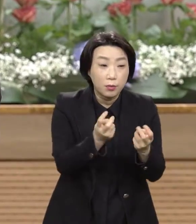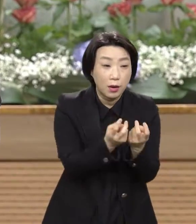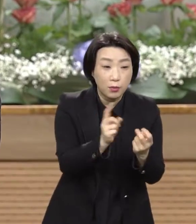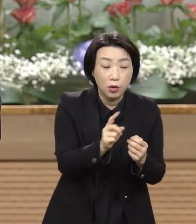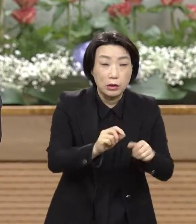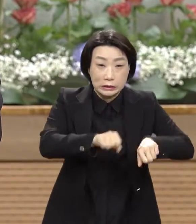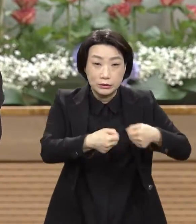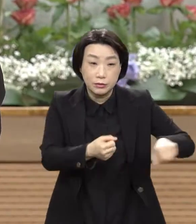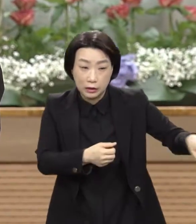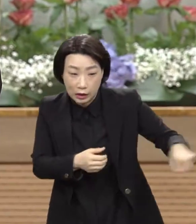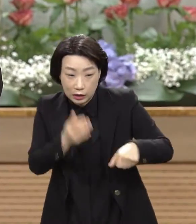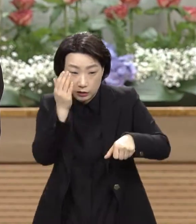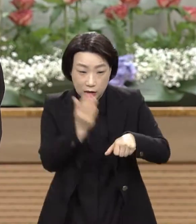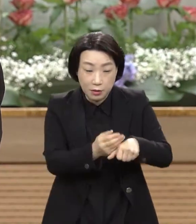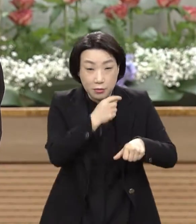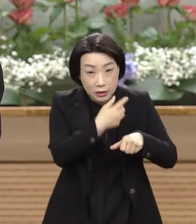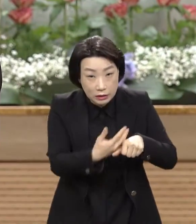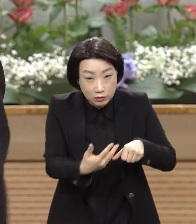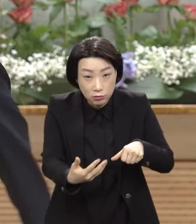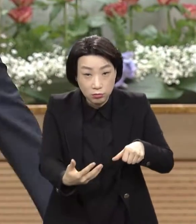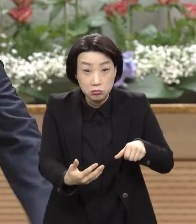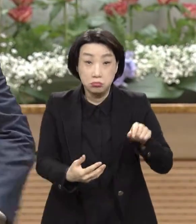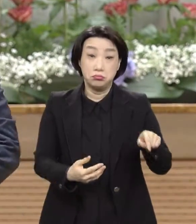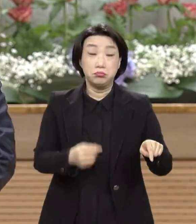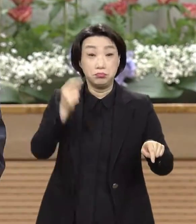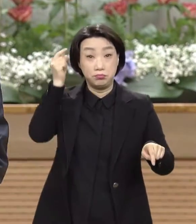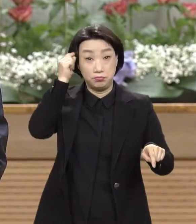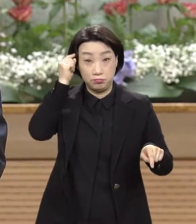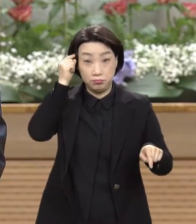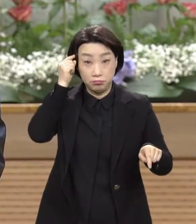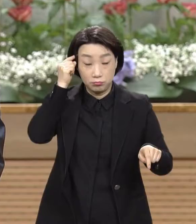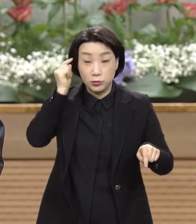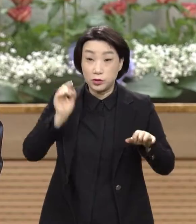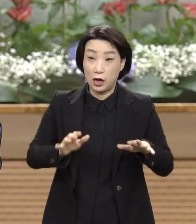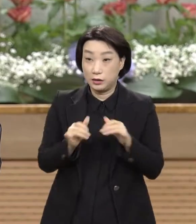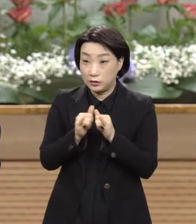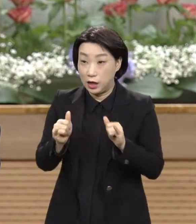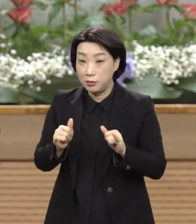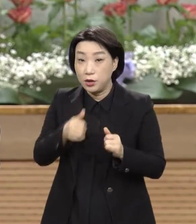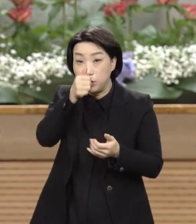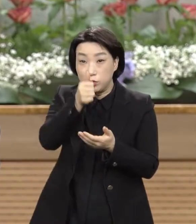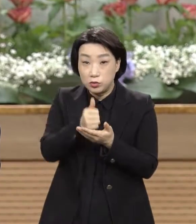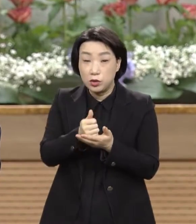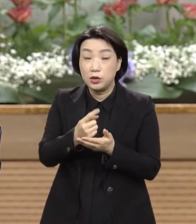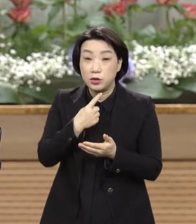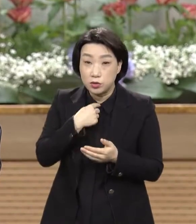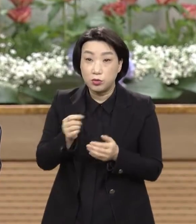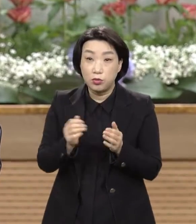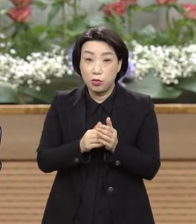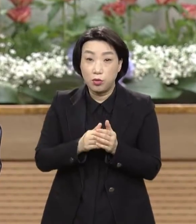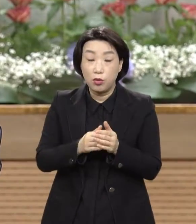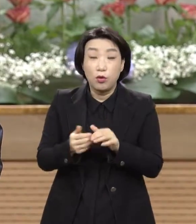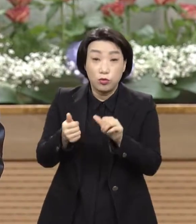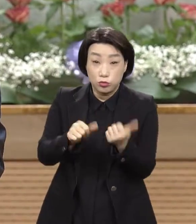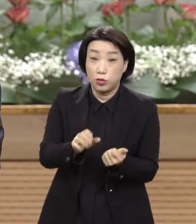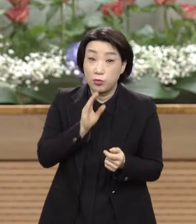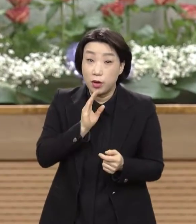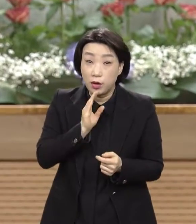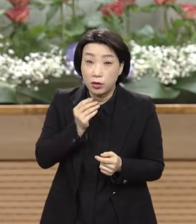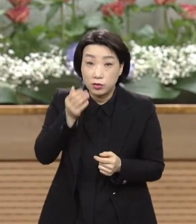피를 흘려요. 아니, 왜 사람이 죄에 짓고 죽어야